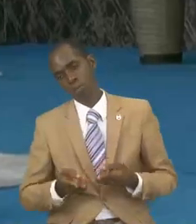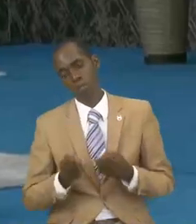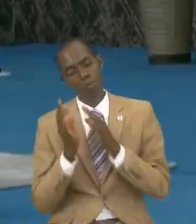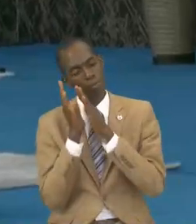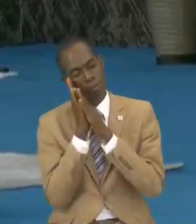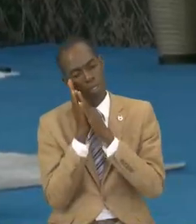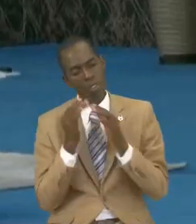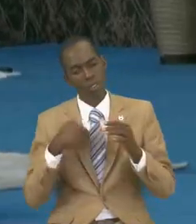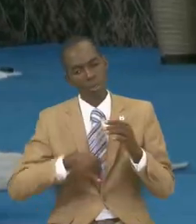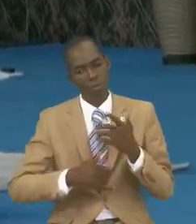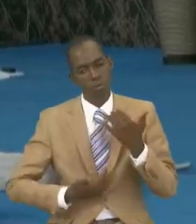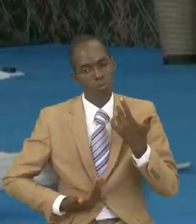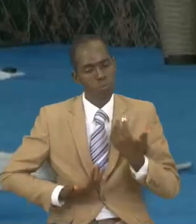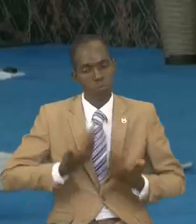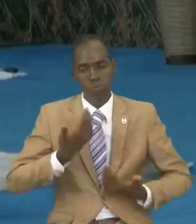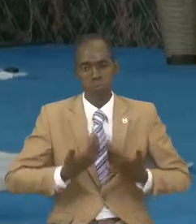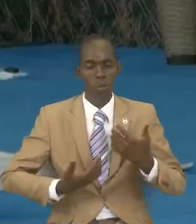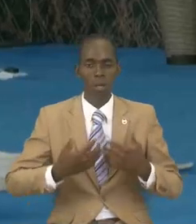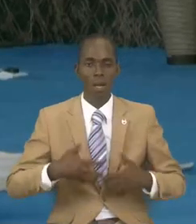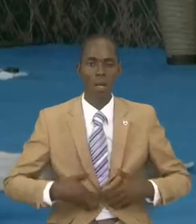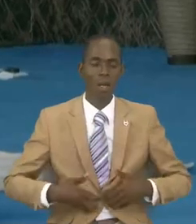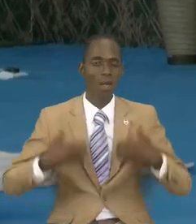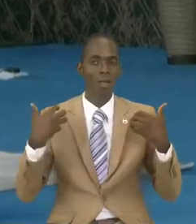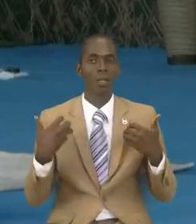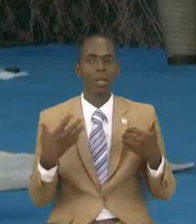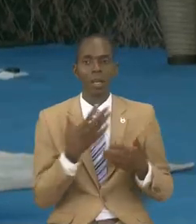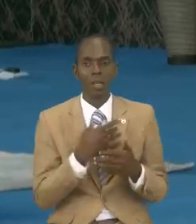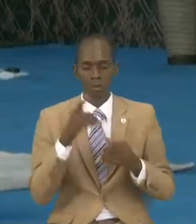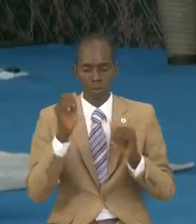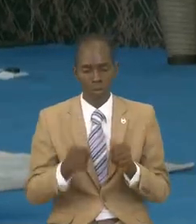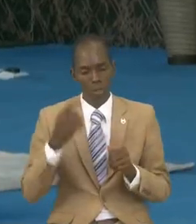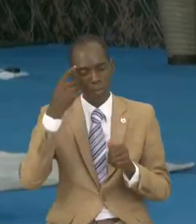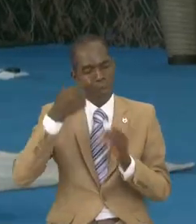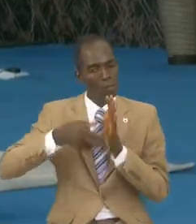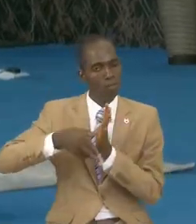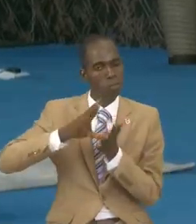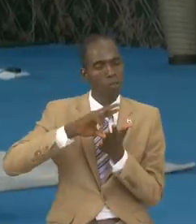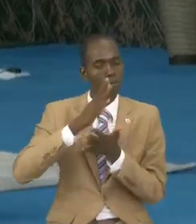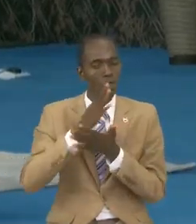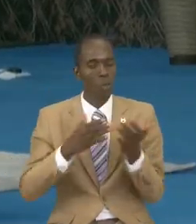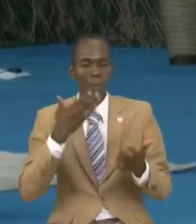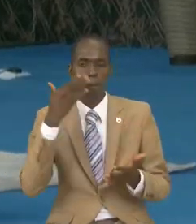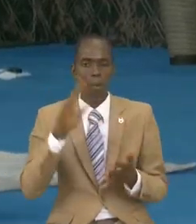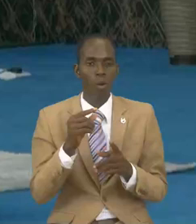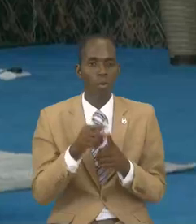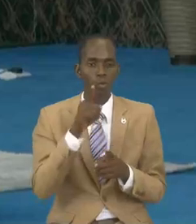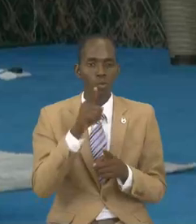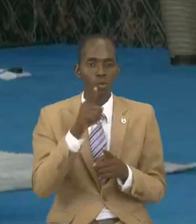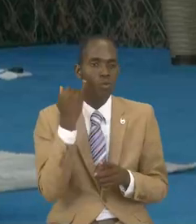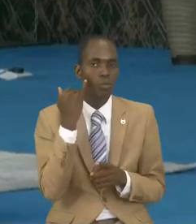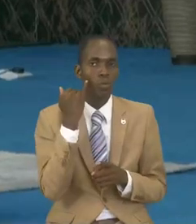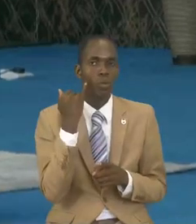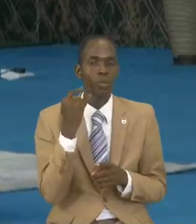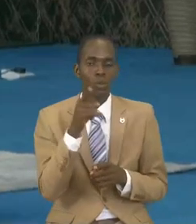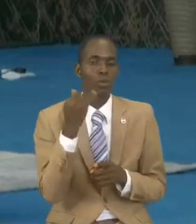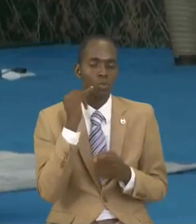fâches, tu es sur les nerfs. Et puis, tu te rappelles même certaines mauvaises paroles que tu devais même